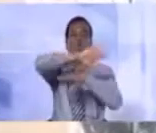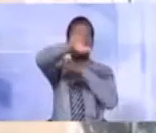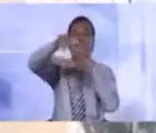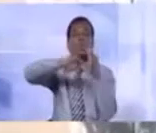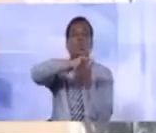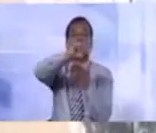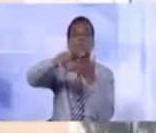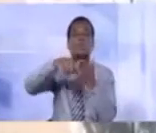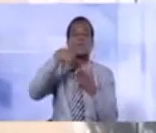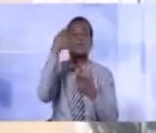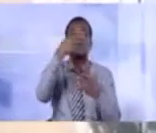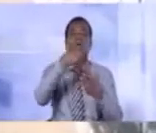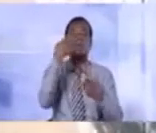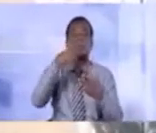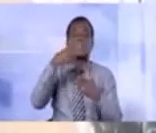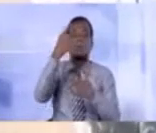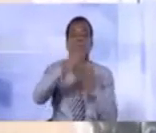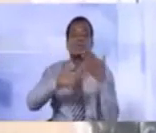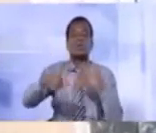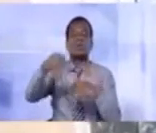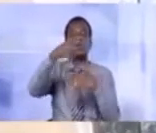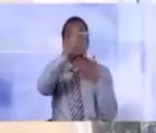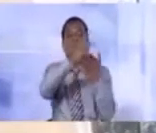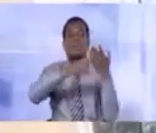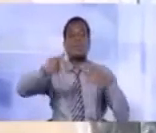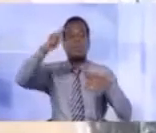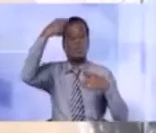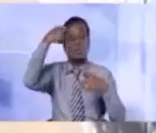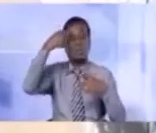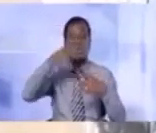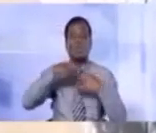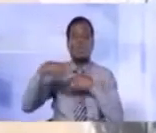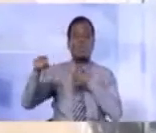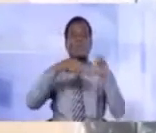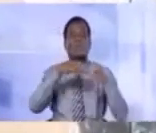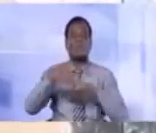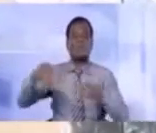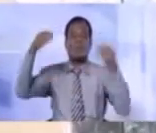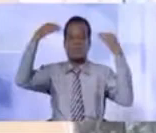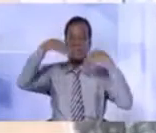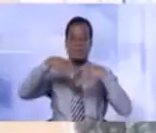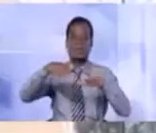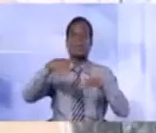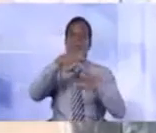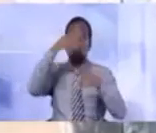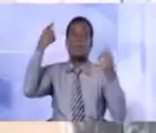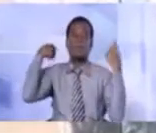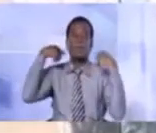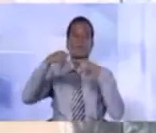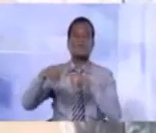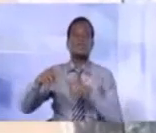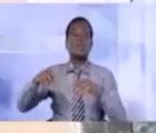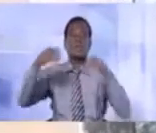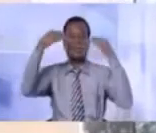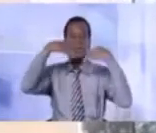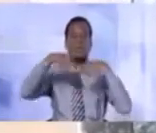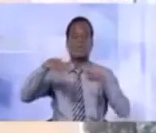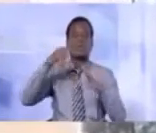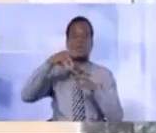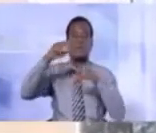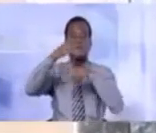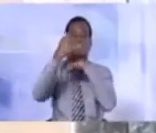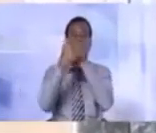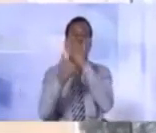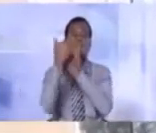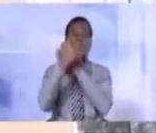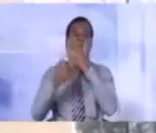qui de quelque bord qu'ils soient ont commis des crimes à l'occasion des crises que le pays